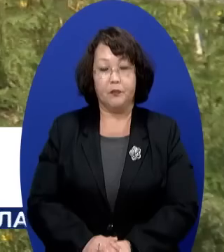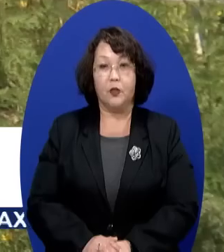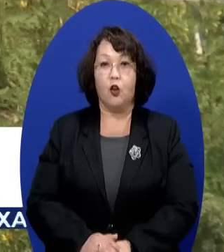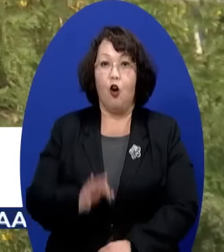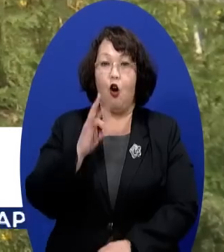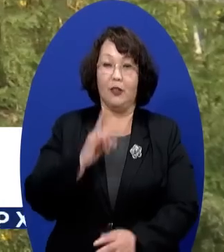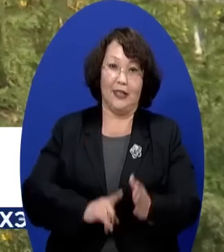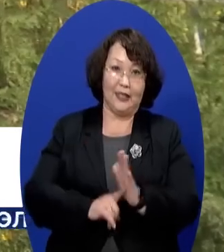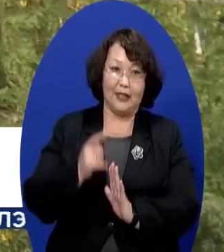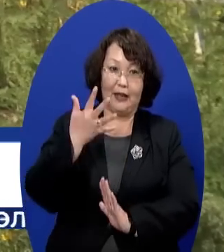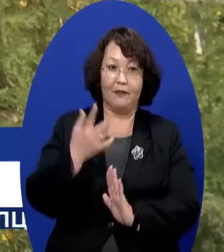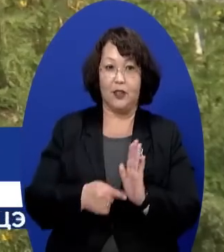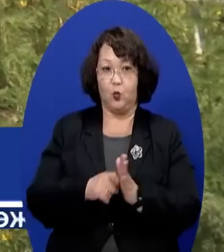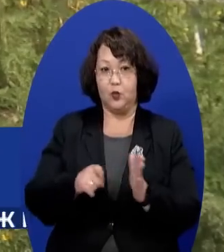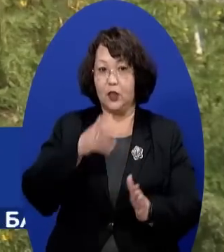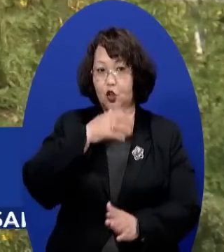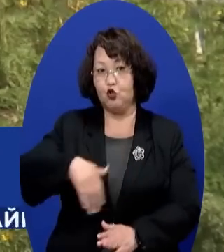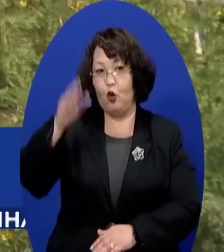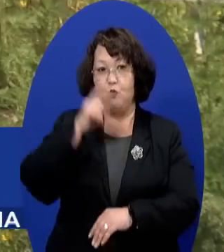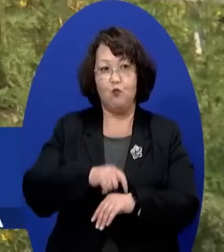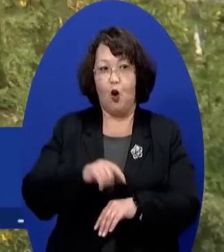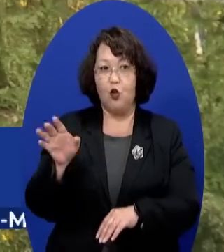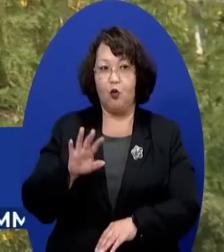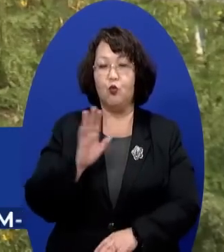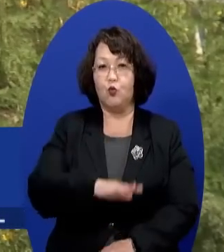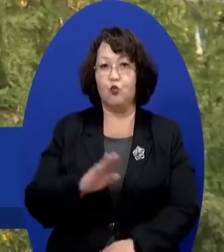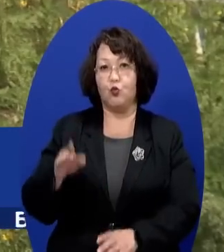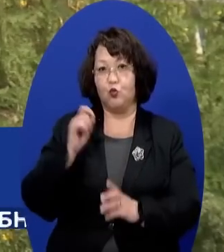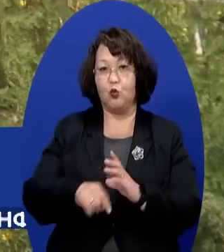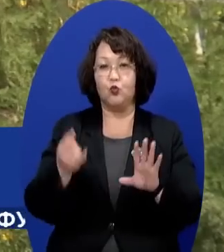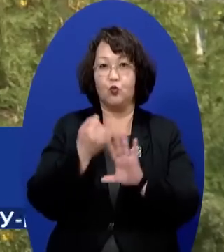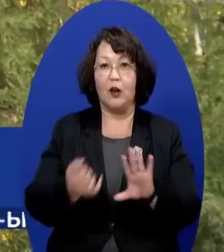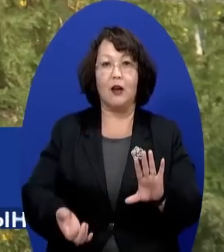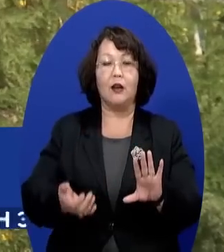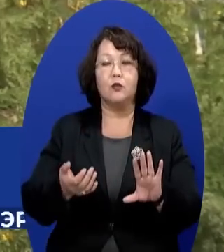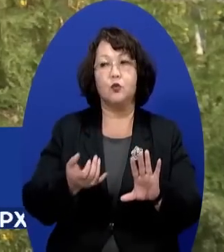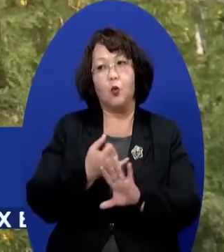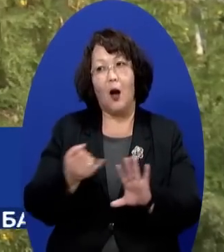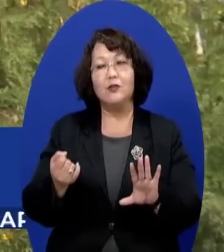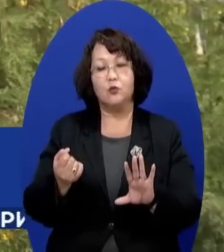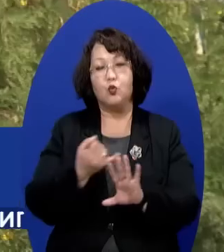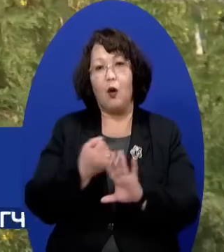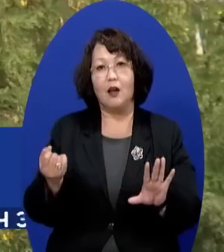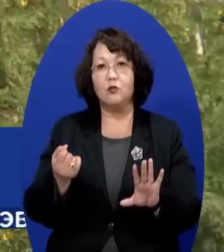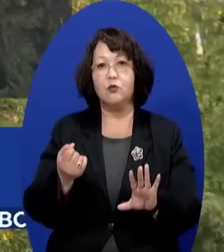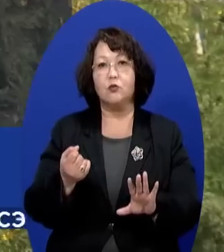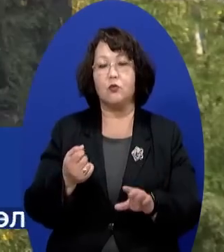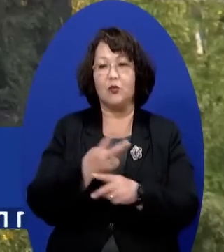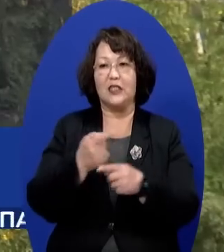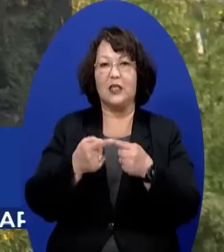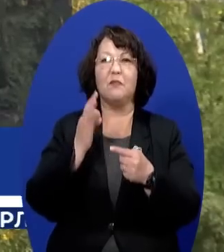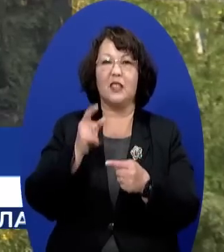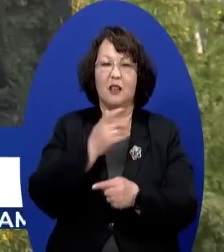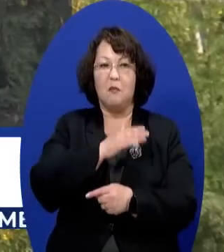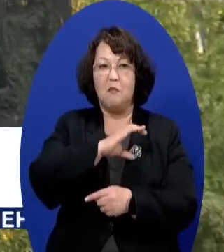Оны ихний 5 сарын байдлаар насанд хүрээгүй хүүхдээс үлдсэн 600 гаруй гемт хэрэг цагдаагийн байгууллагад бүртгэгдсэн байна. Өнгөрсөн онтой харьцуулах юм бол